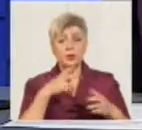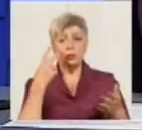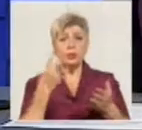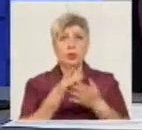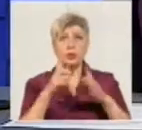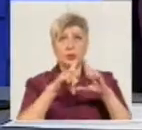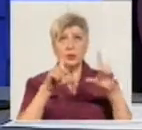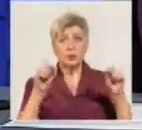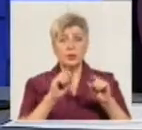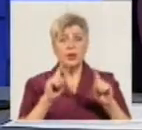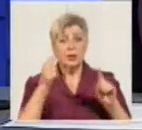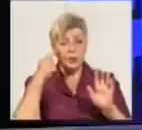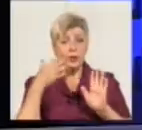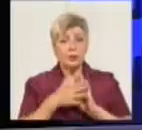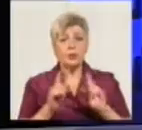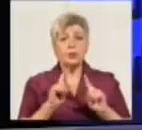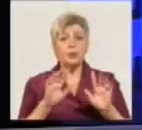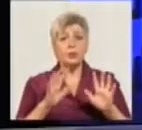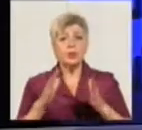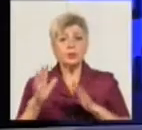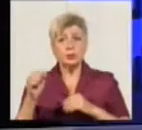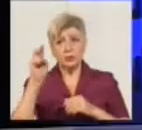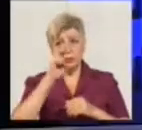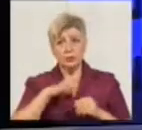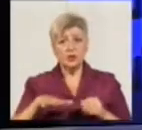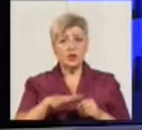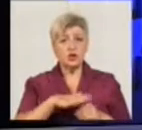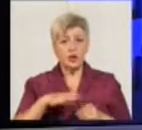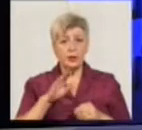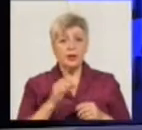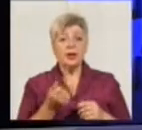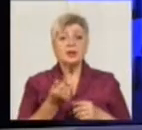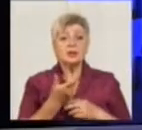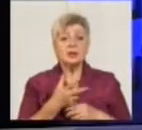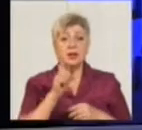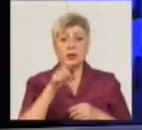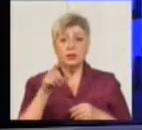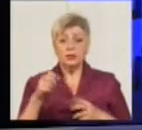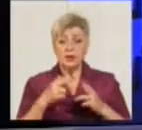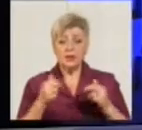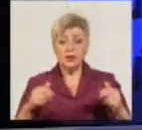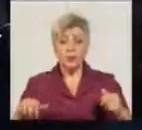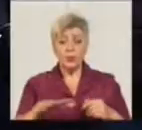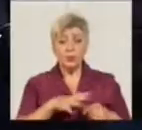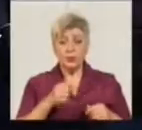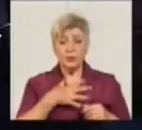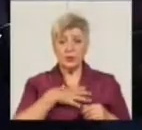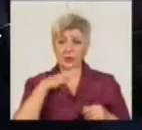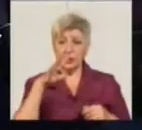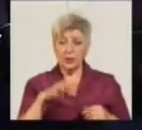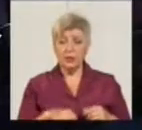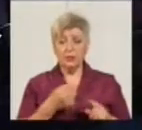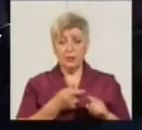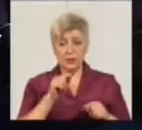себе розуміли, що коїться в державі. Скільки людей з Дніпропетровщини загинуло на цій війні, на сьогодні? Ви знаєте, враховуючи те,